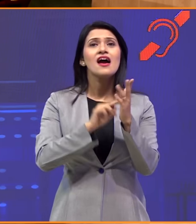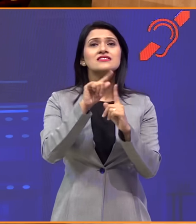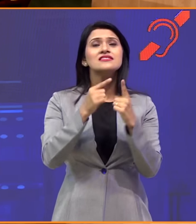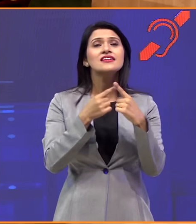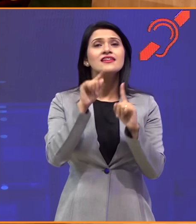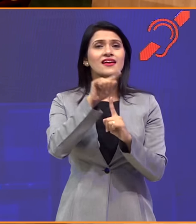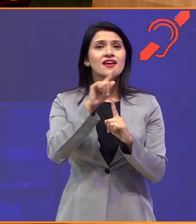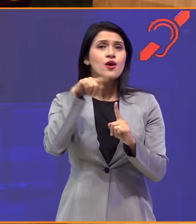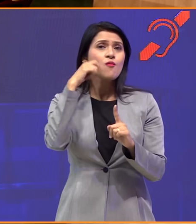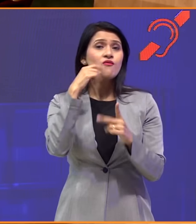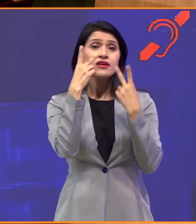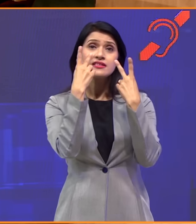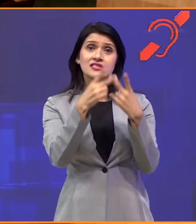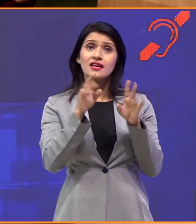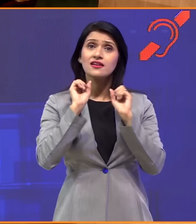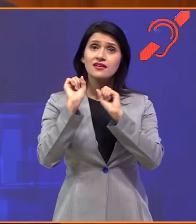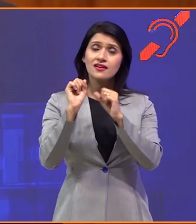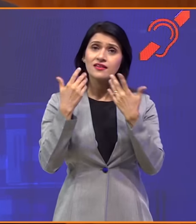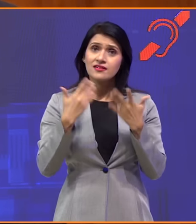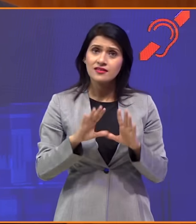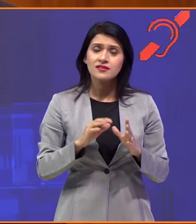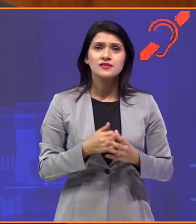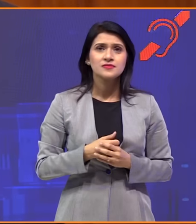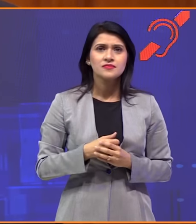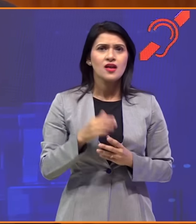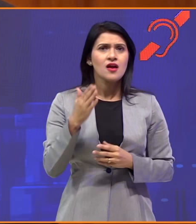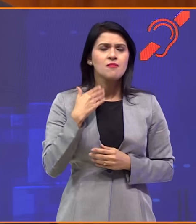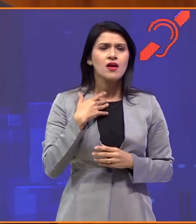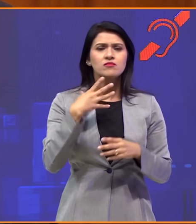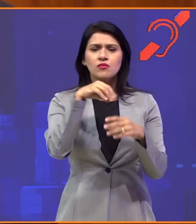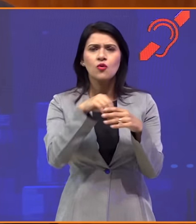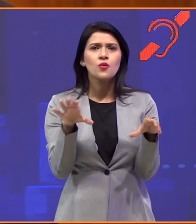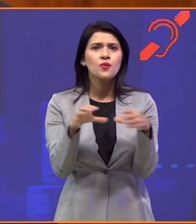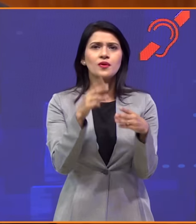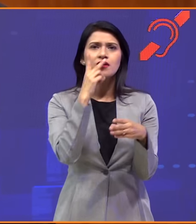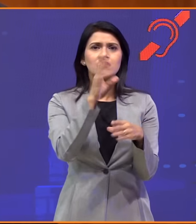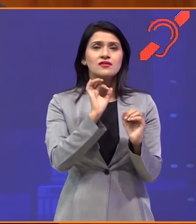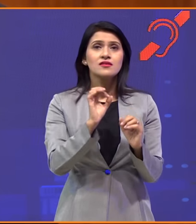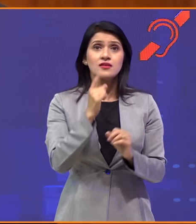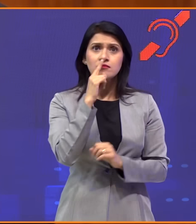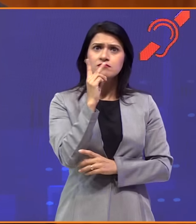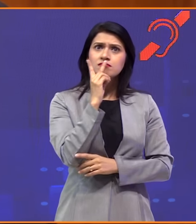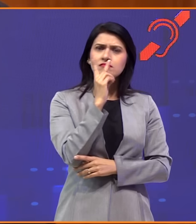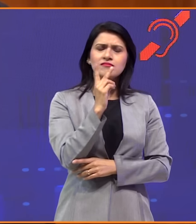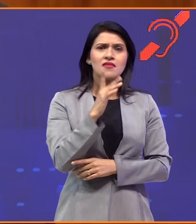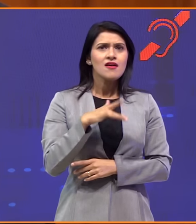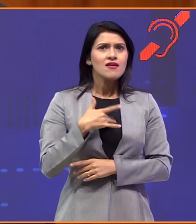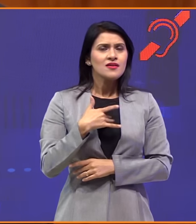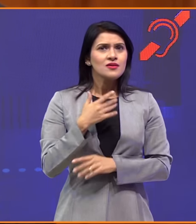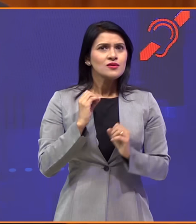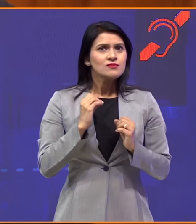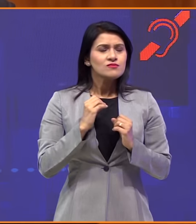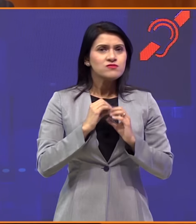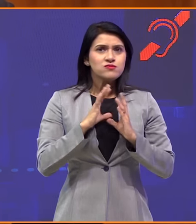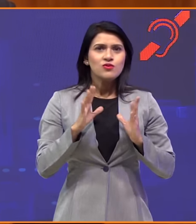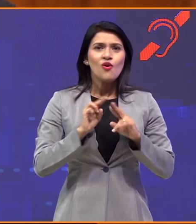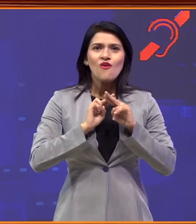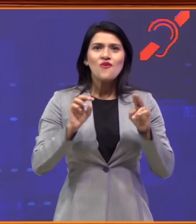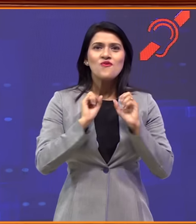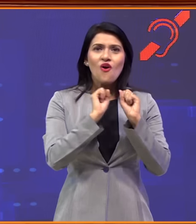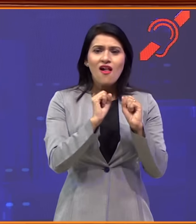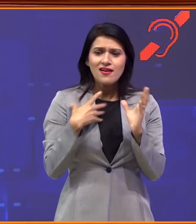देखने के बाद वो मैं उस समय नहीं था स्टार कास्ट के साथ में एंड शी वाज सो ग्लैड सो ओवरवे की हम